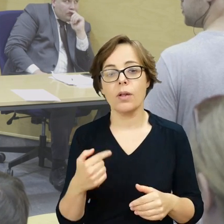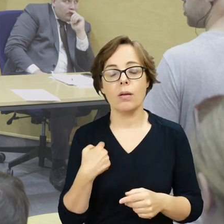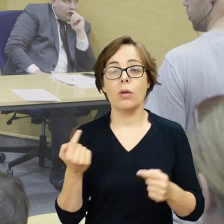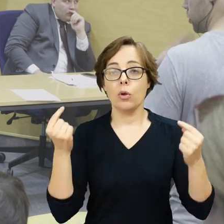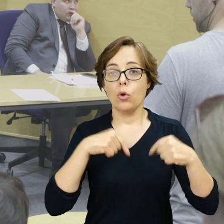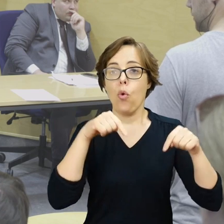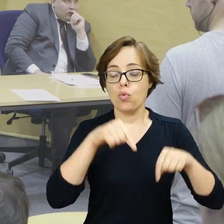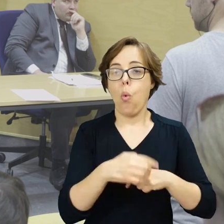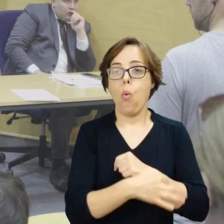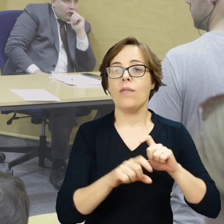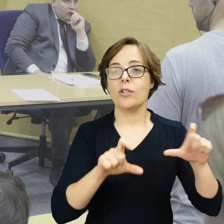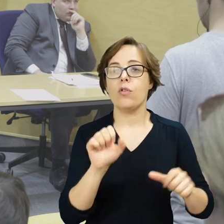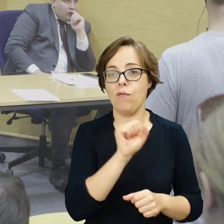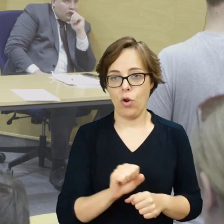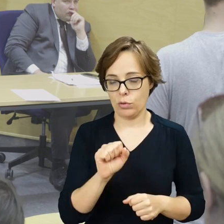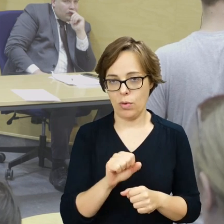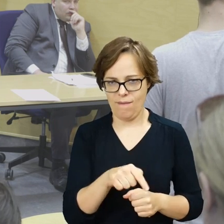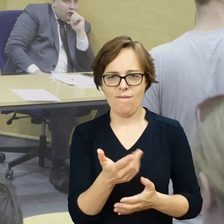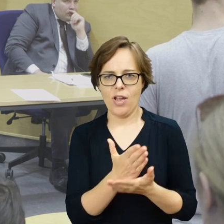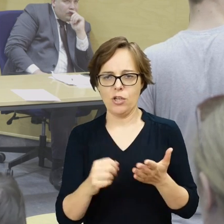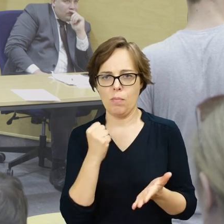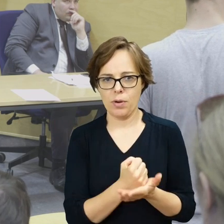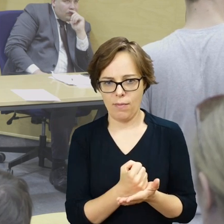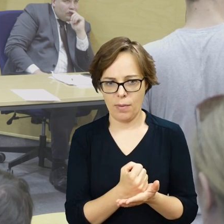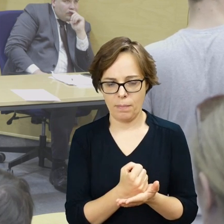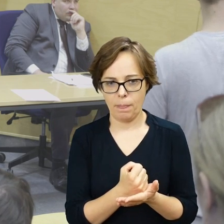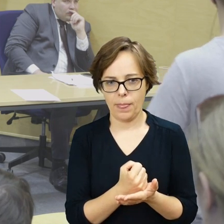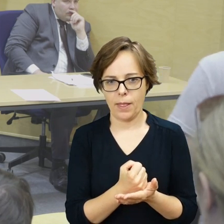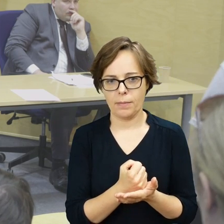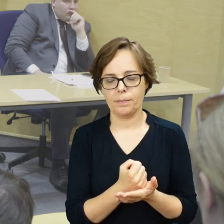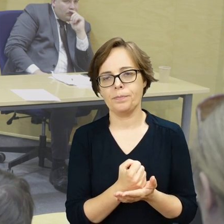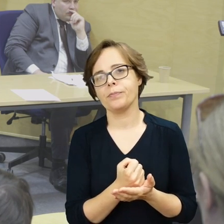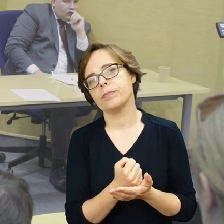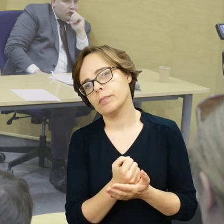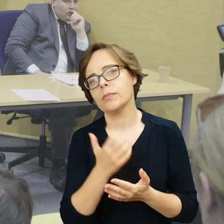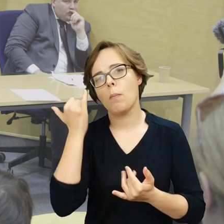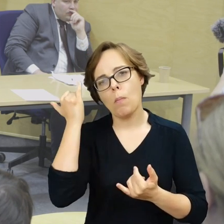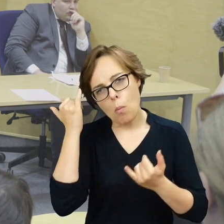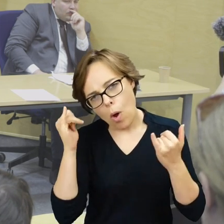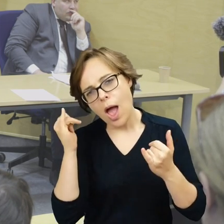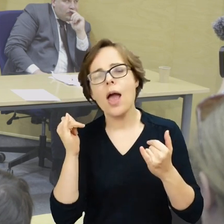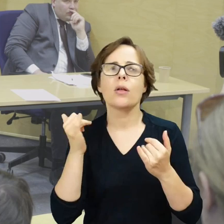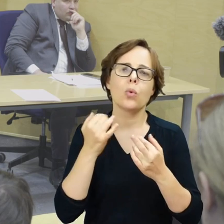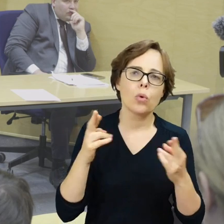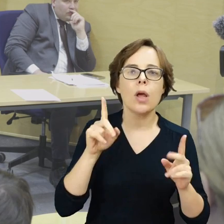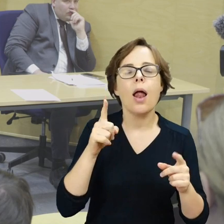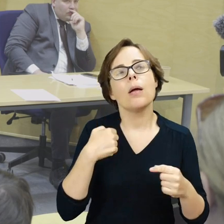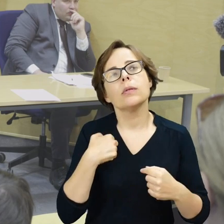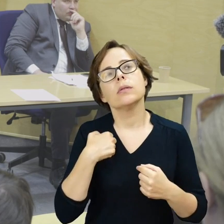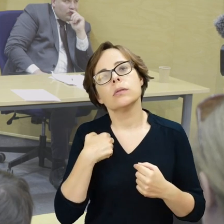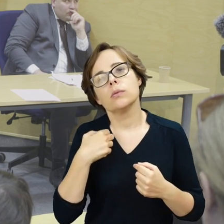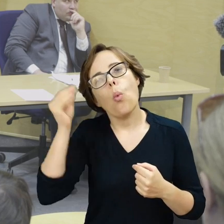tutejszy wydział, i z mniejszymi albo większymi potknięciami uczymy się pewnego rozumienia